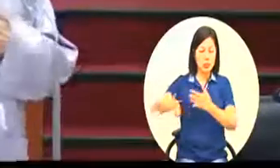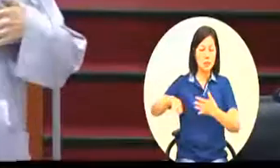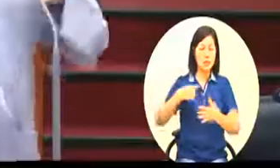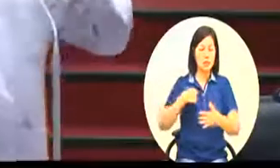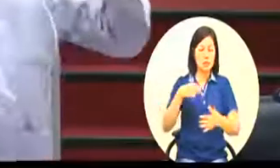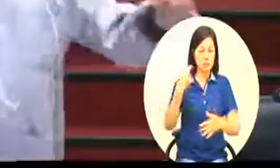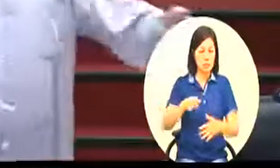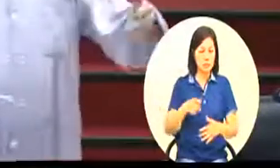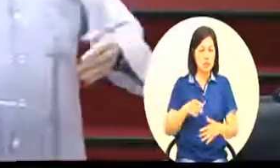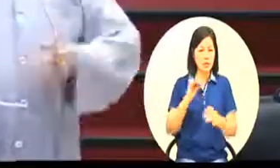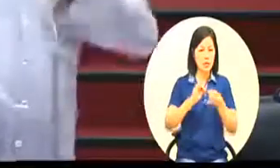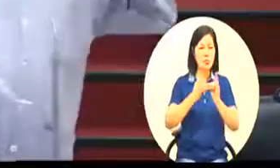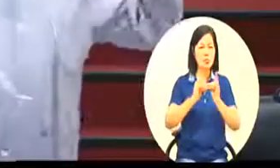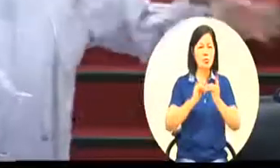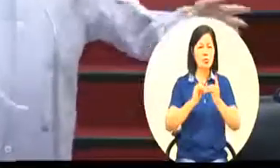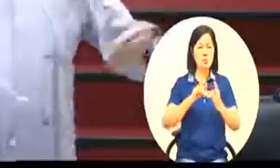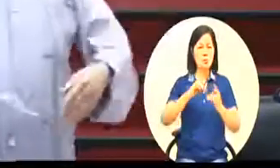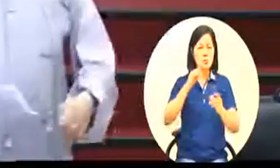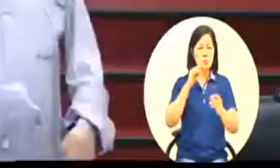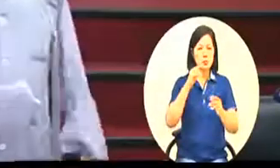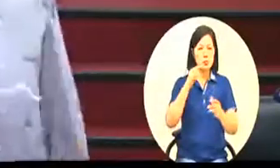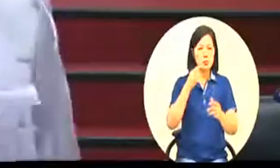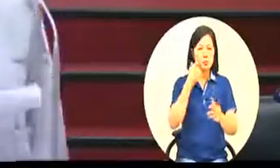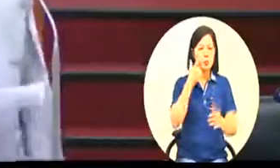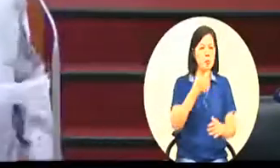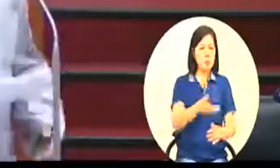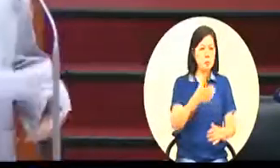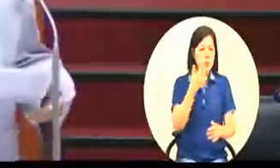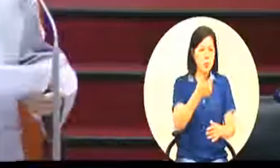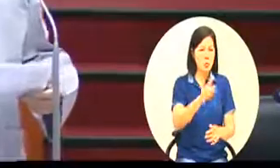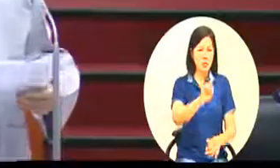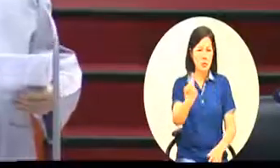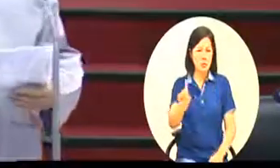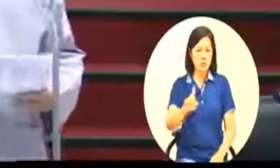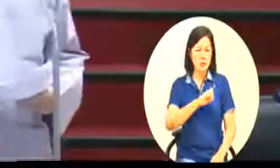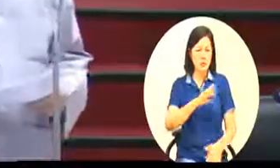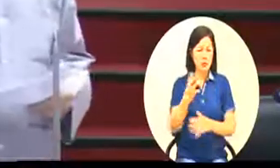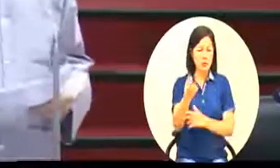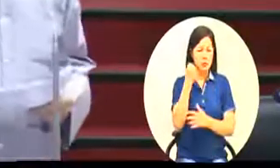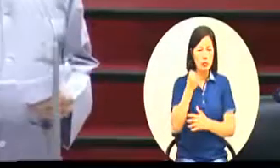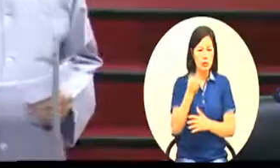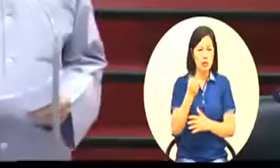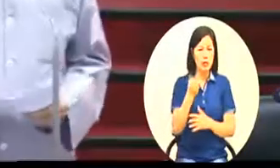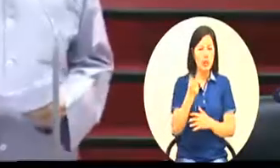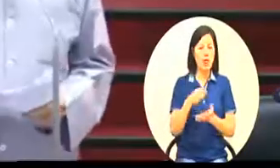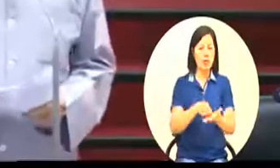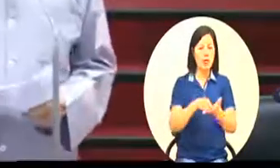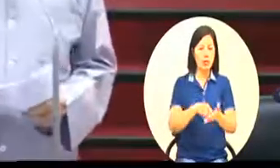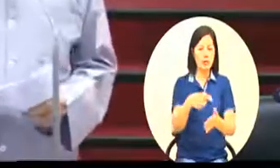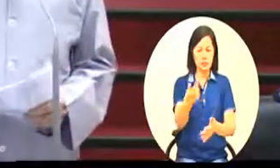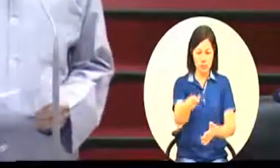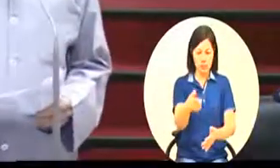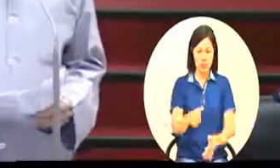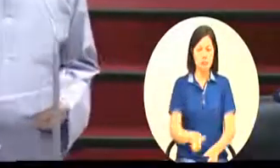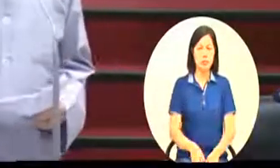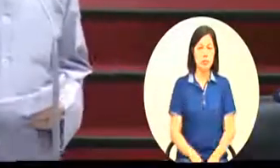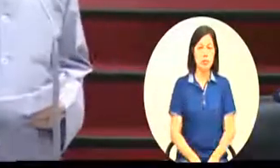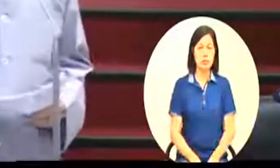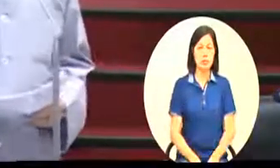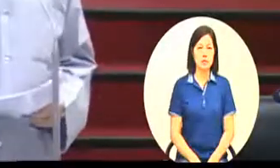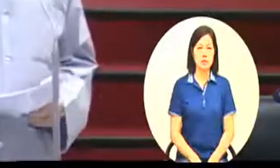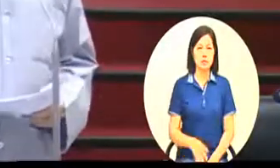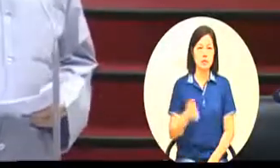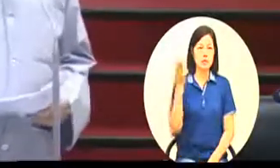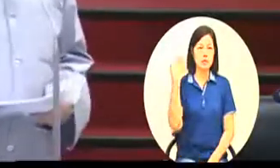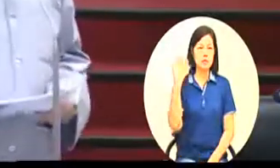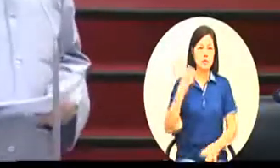讲故意来底为着我家己的权益来照公驾驶啦。当时还未